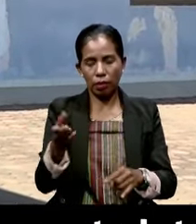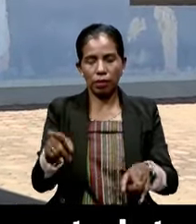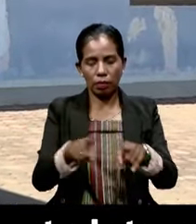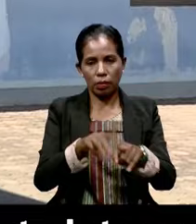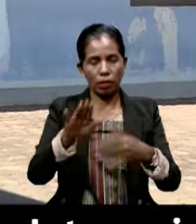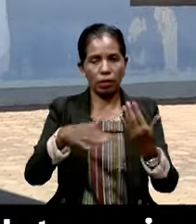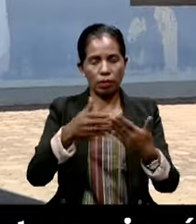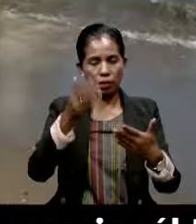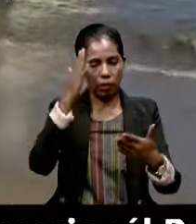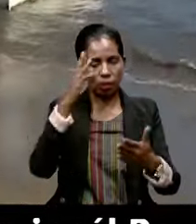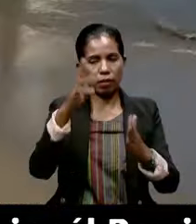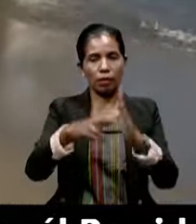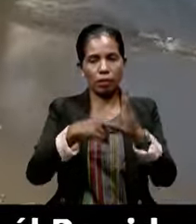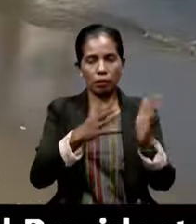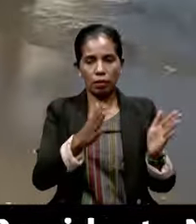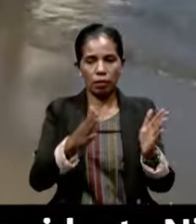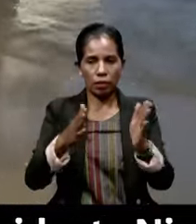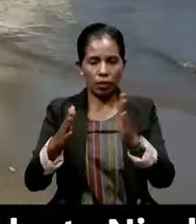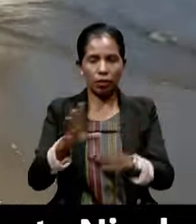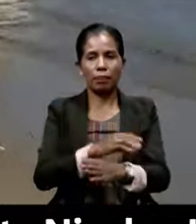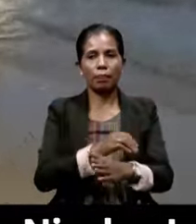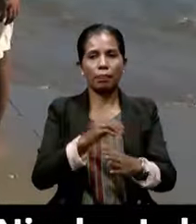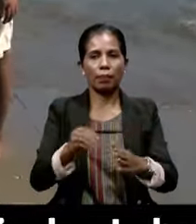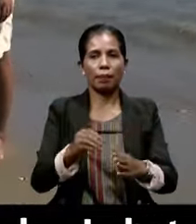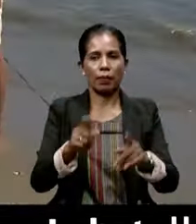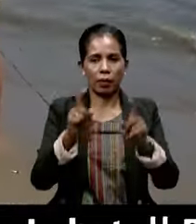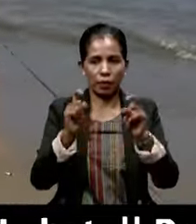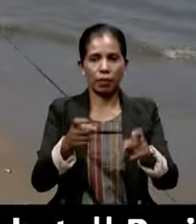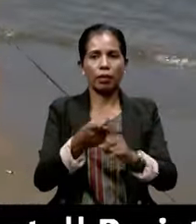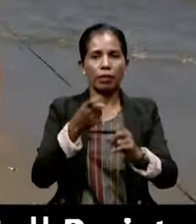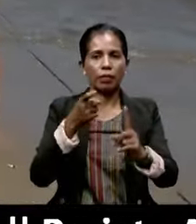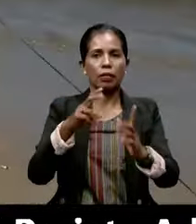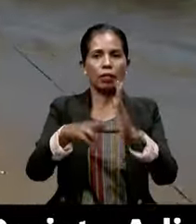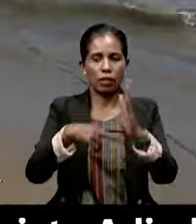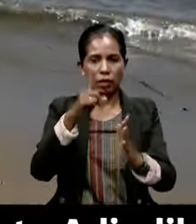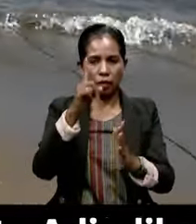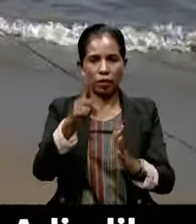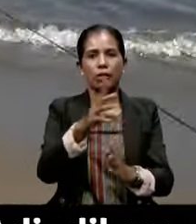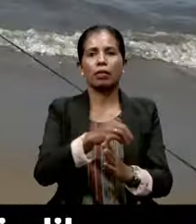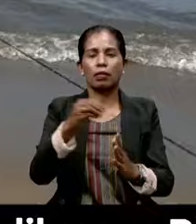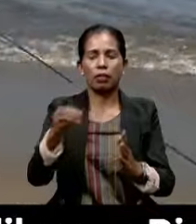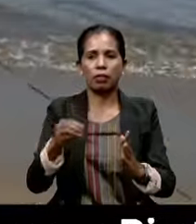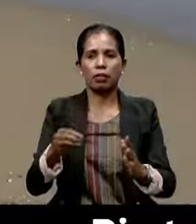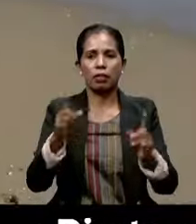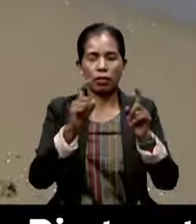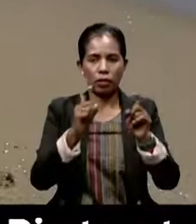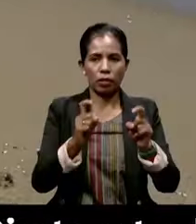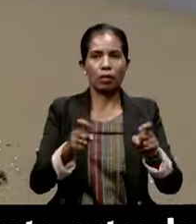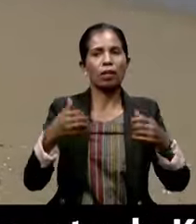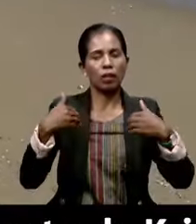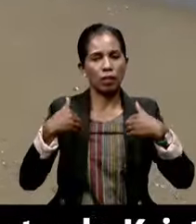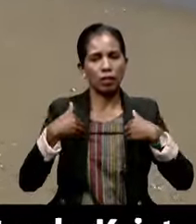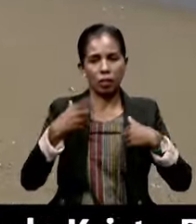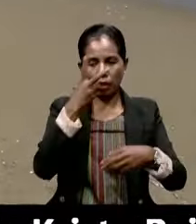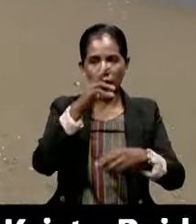regres bagi ini proses importasi ke transaksi ini yang terlihat usi regres itu lebih maka terlihat ini